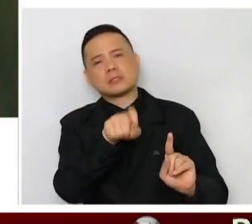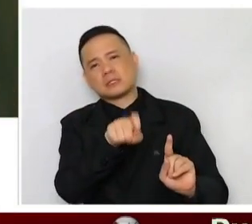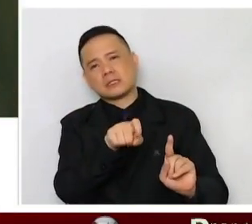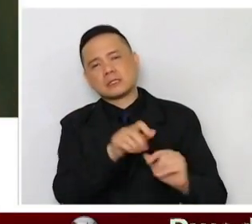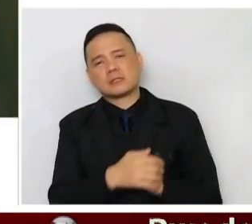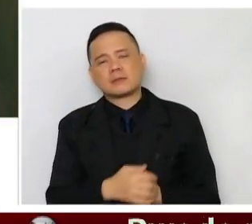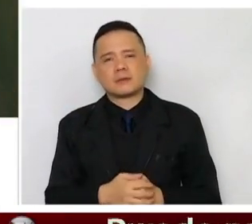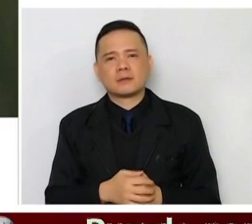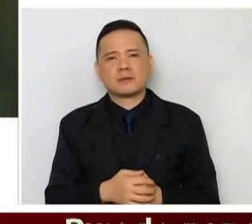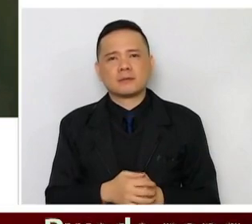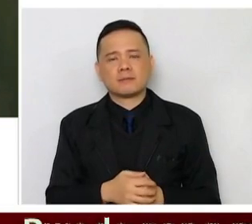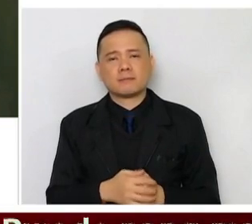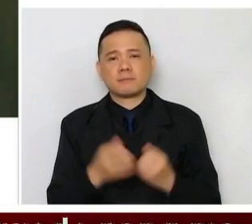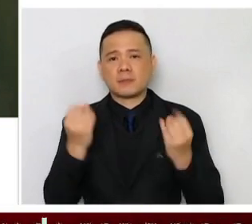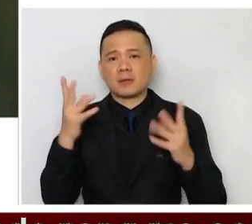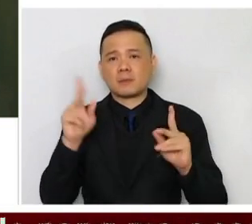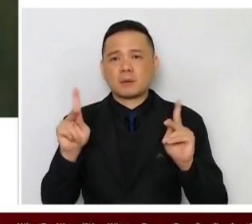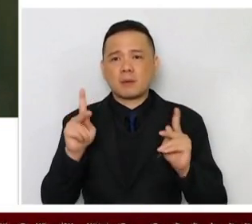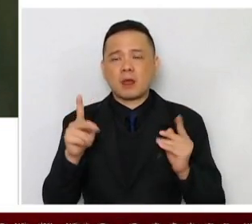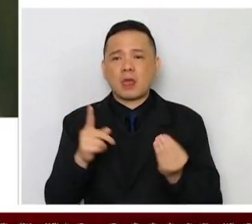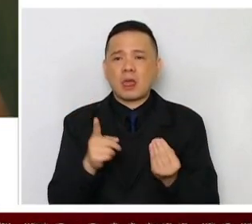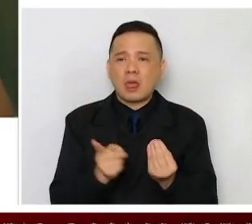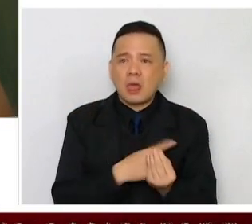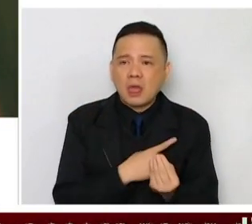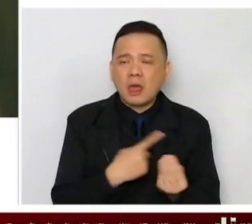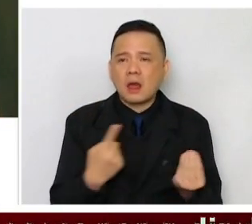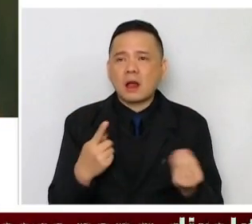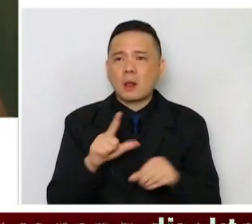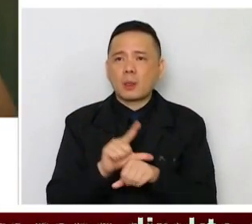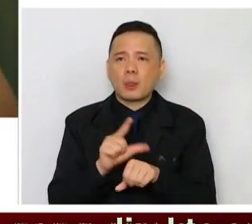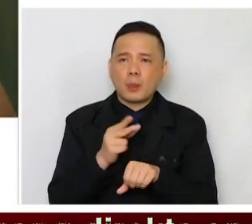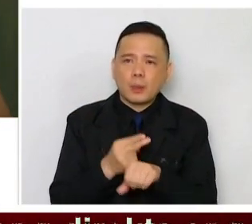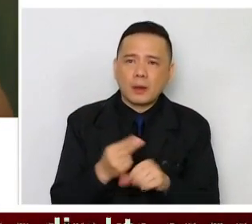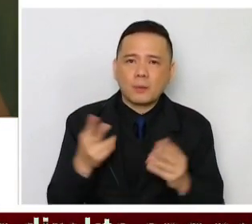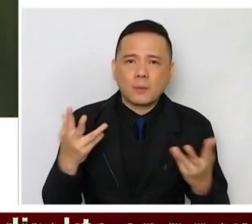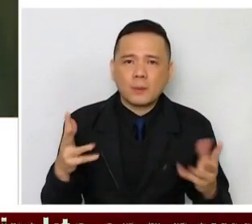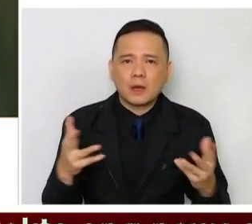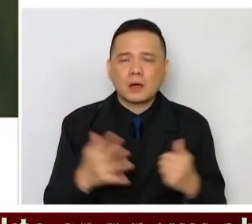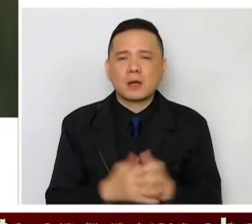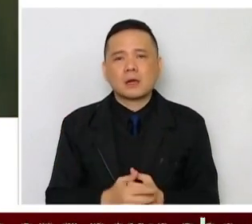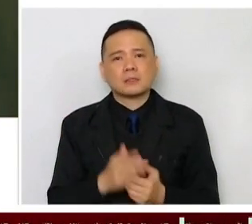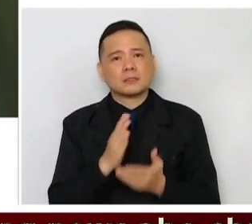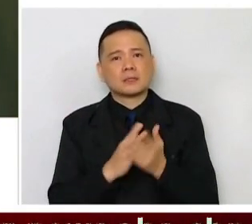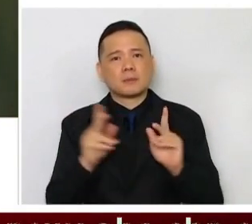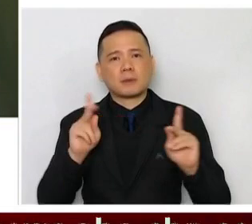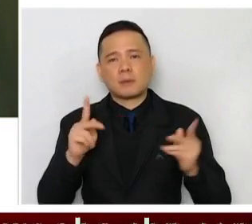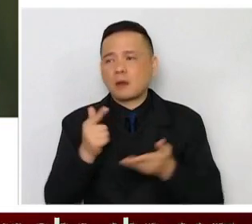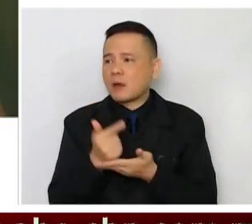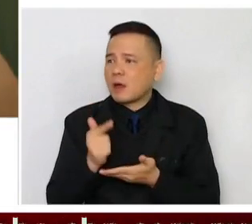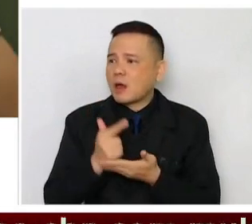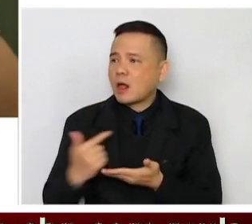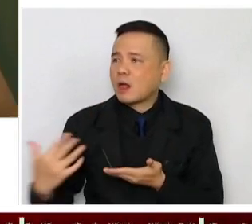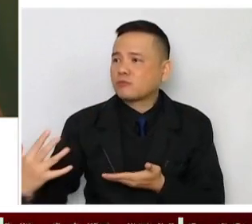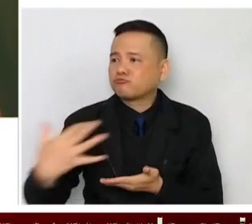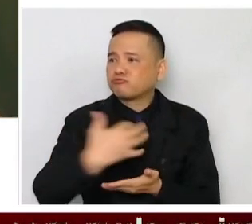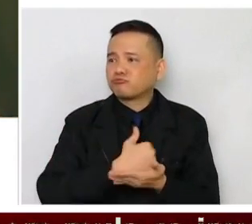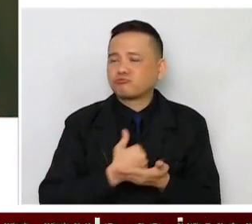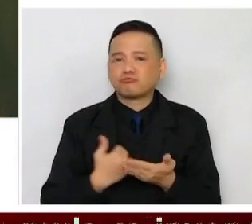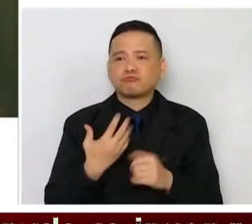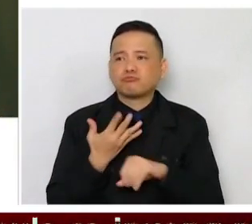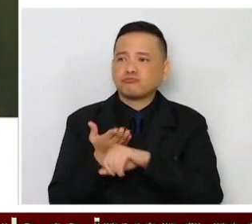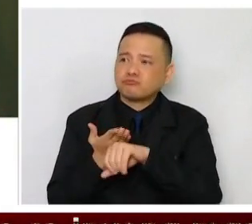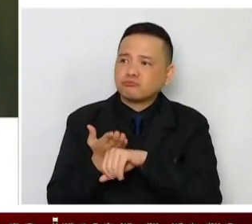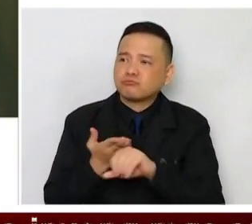ng hanap buhay. Tapos talagang yung iba nagmamasura na lang, namumulase para